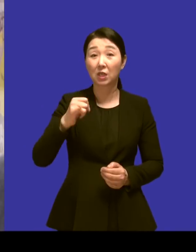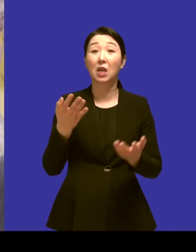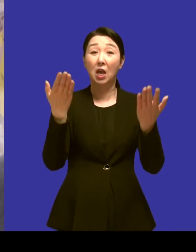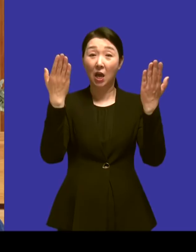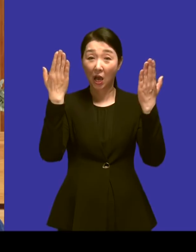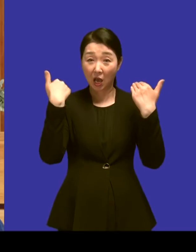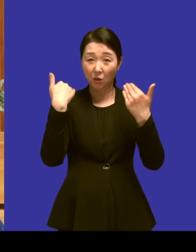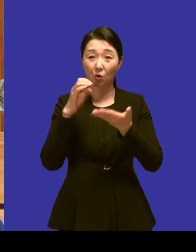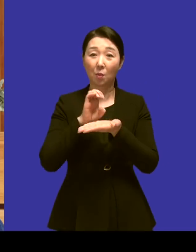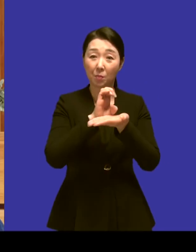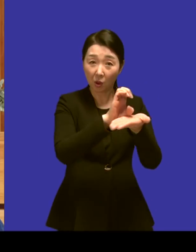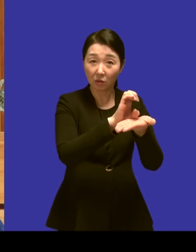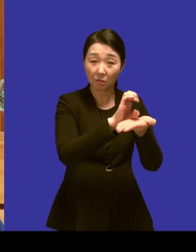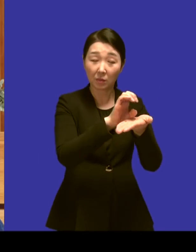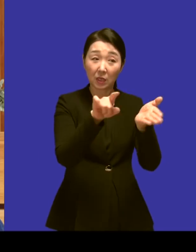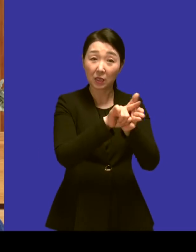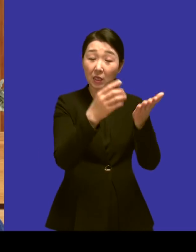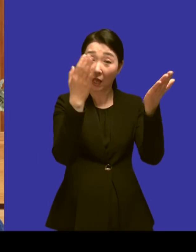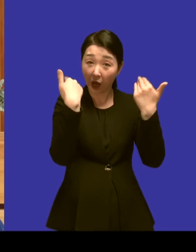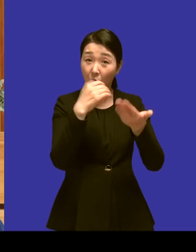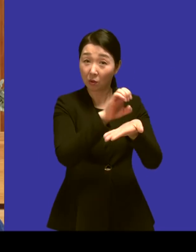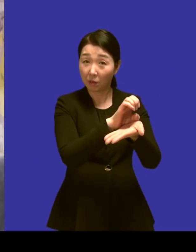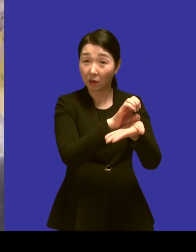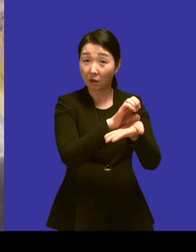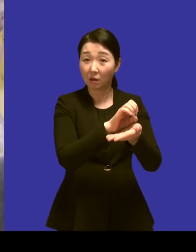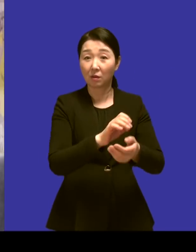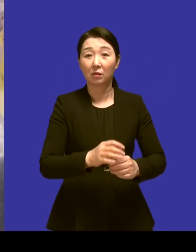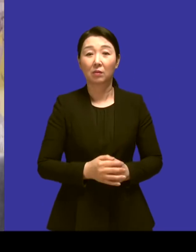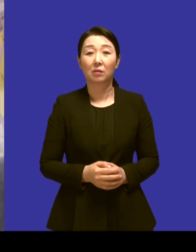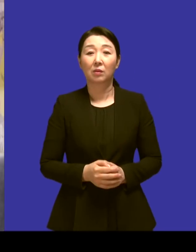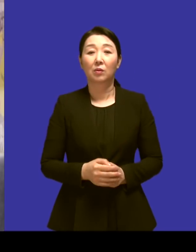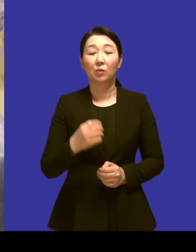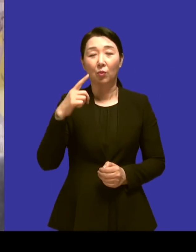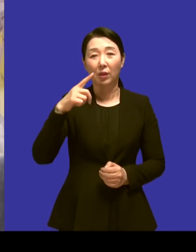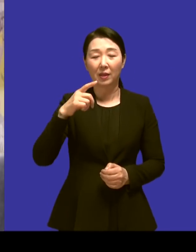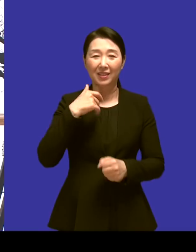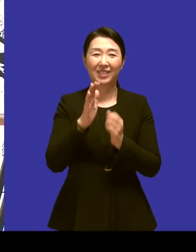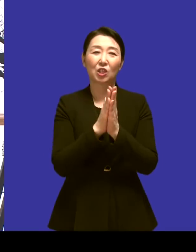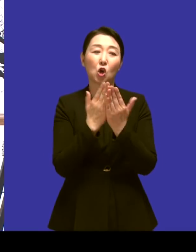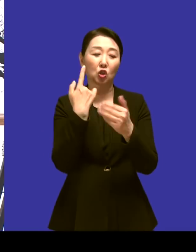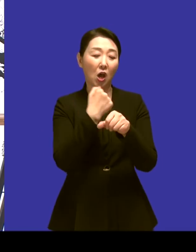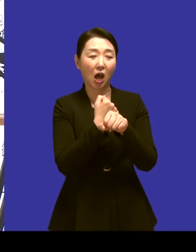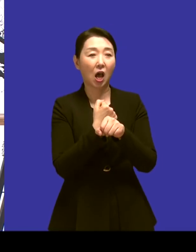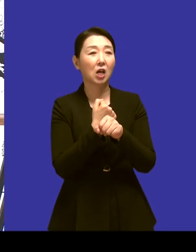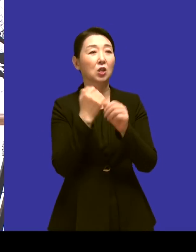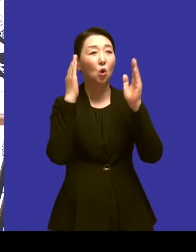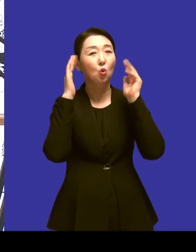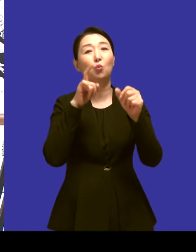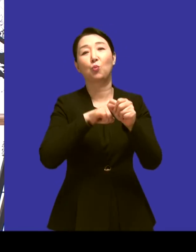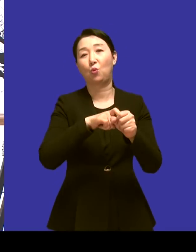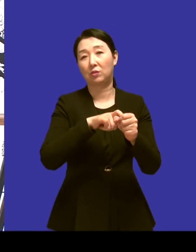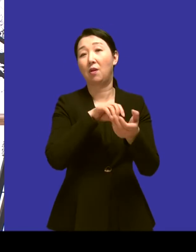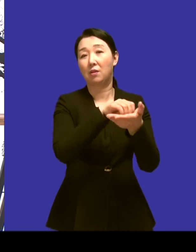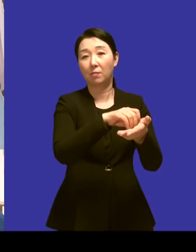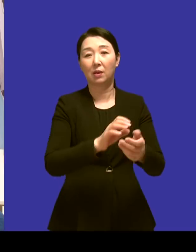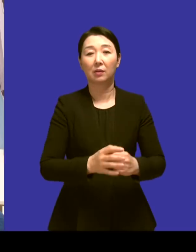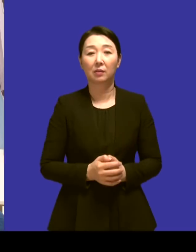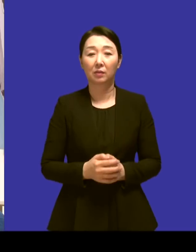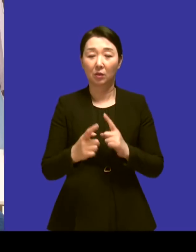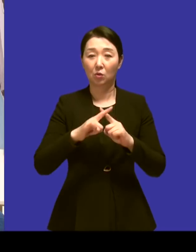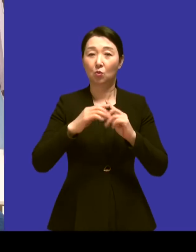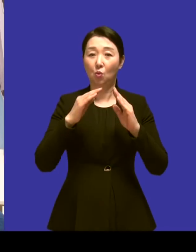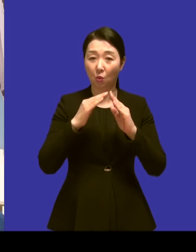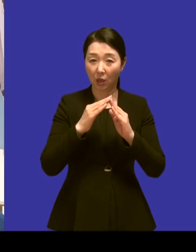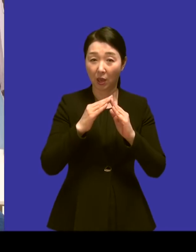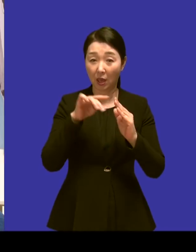신학교요? 네, 무디 신학교로. 아, 신학교까지 가셨어요? 네, 무디 학교에 성서학을 배우러 갔어요. 예. 그래서 교회에